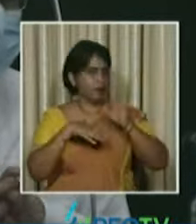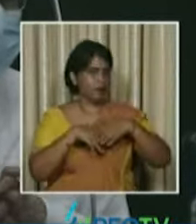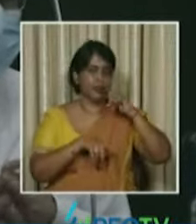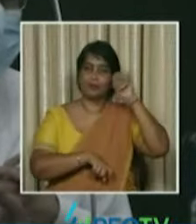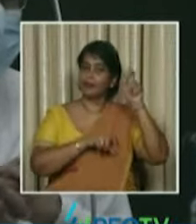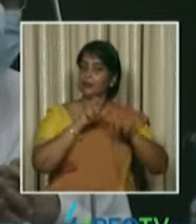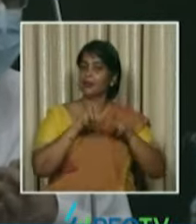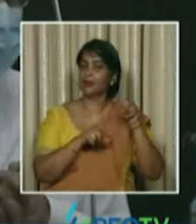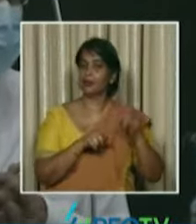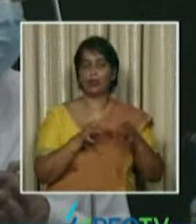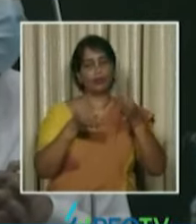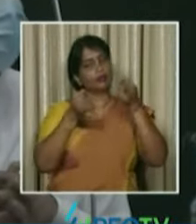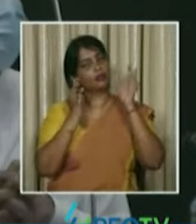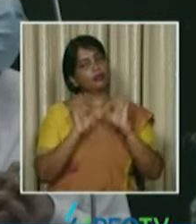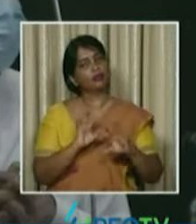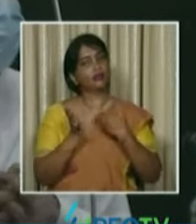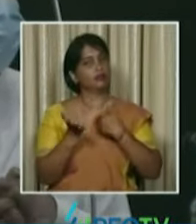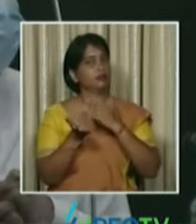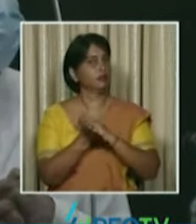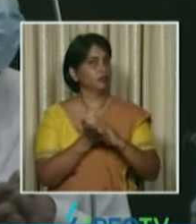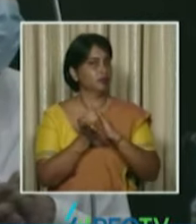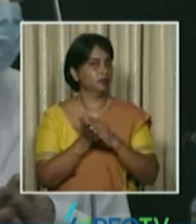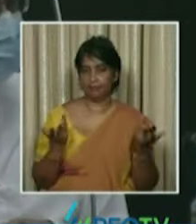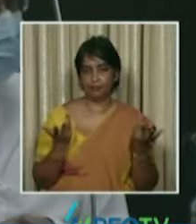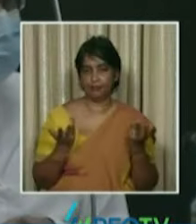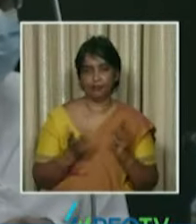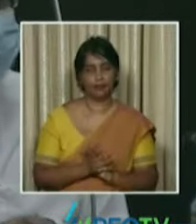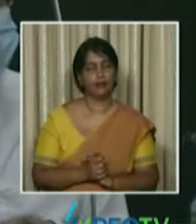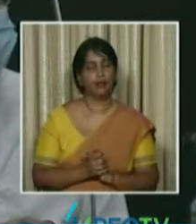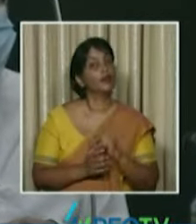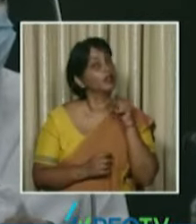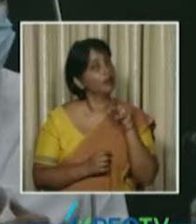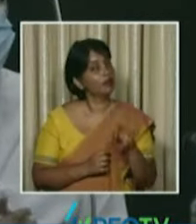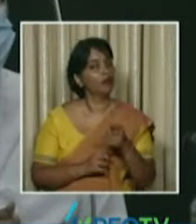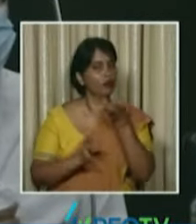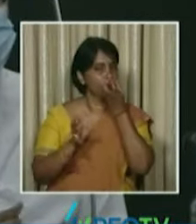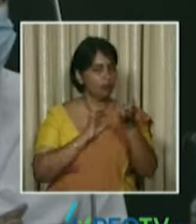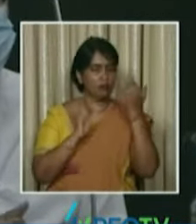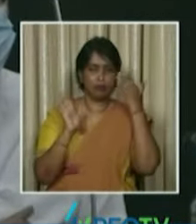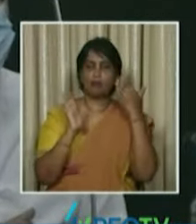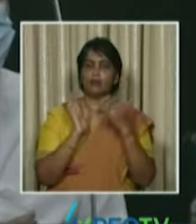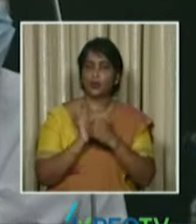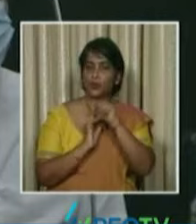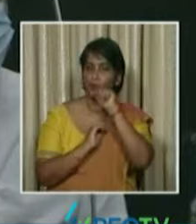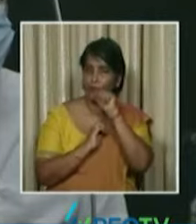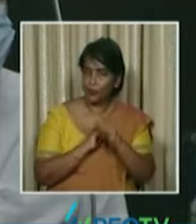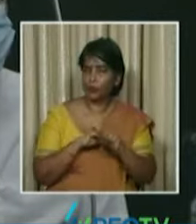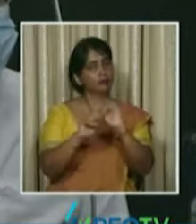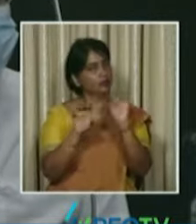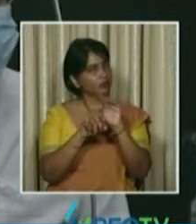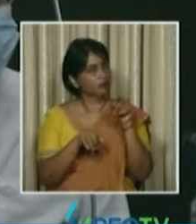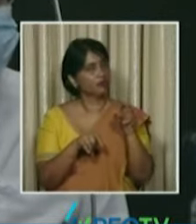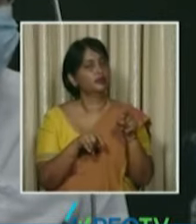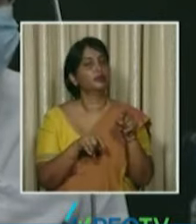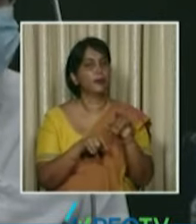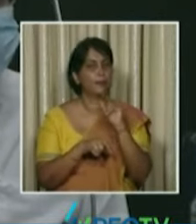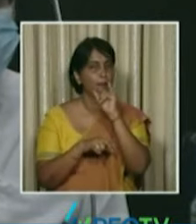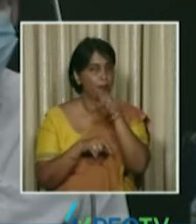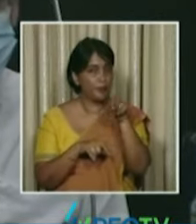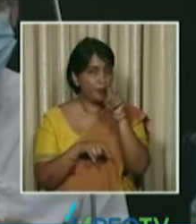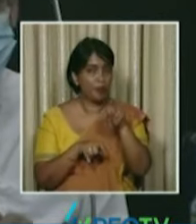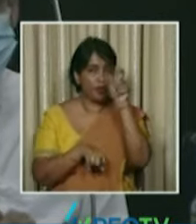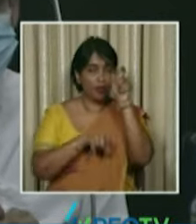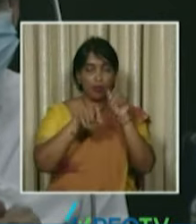වෙත ප්‍රමාණවත් සාධාරණයක් මෙතෙක් ඉටු වී නොමැත. මෙම ප්‍රහාරය සම්බන්ධයෙන් සත්‍ය හෙළිදරව් කිරීම හා වැරදිකරුවන්